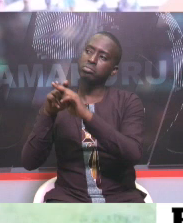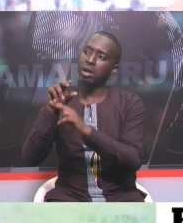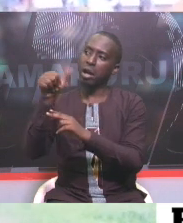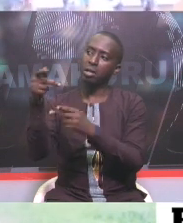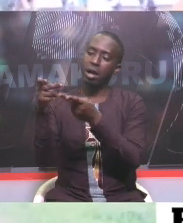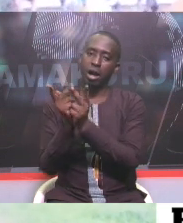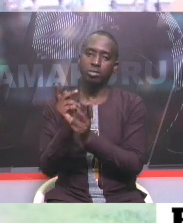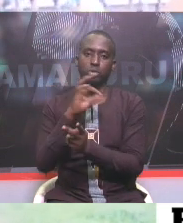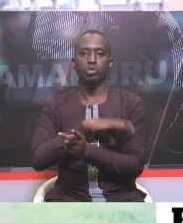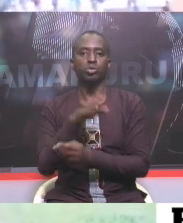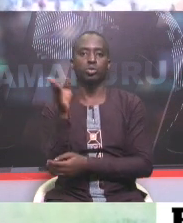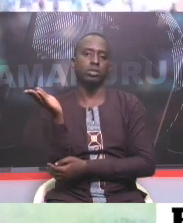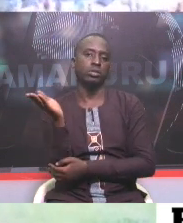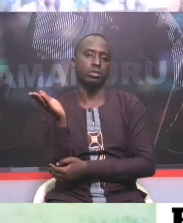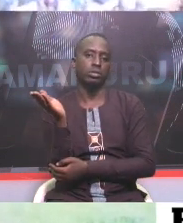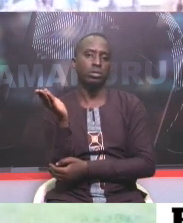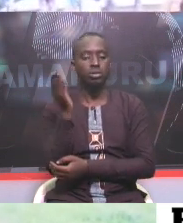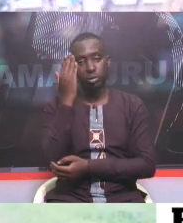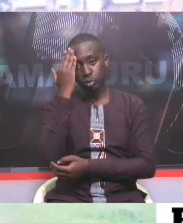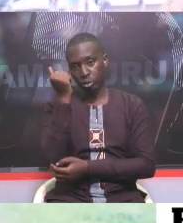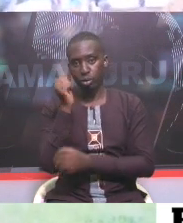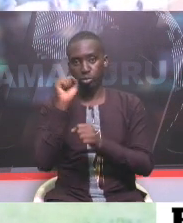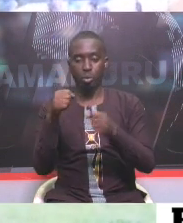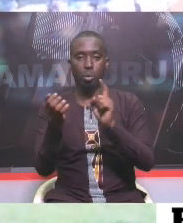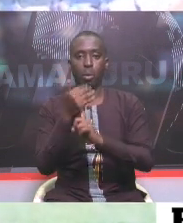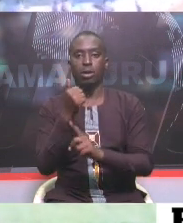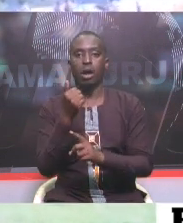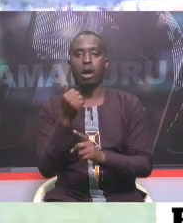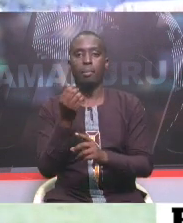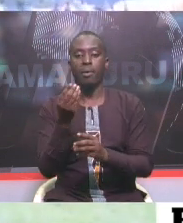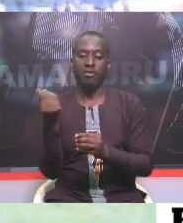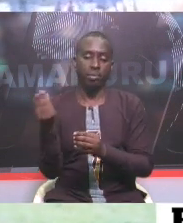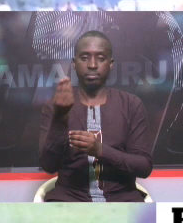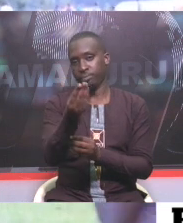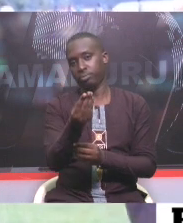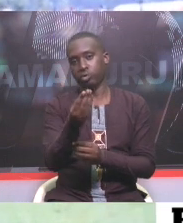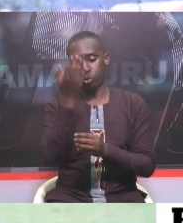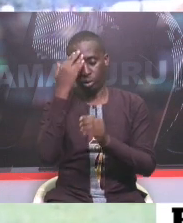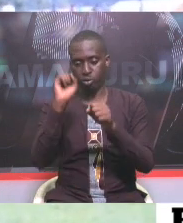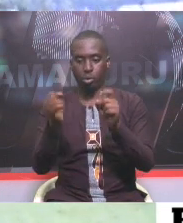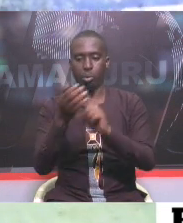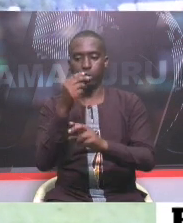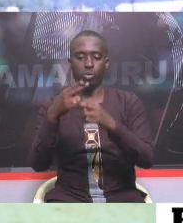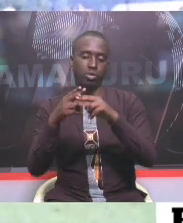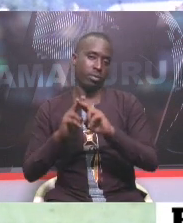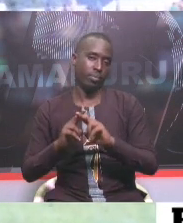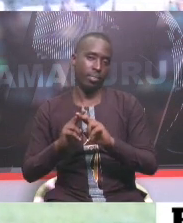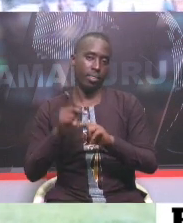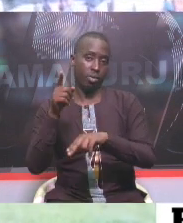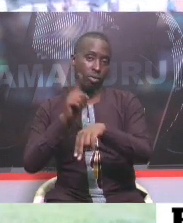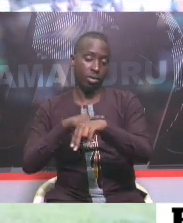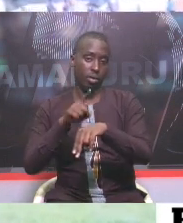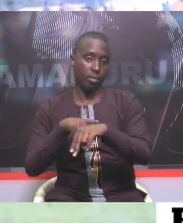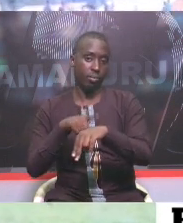hanze uzungukira kugira ngo ubashe kubona kosiyo kugira ngo uhabwe ya nguzanyo icyo gihe